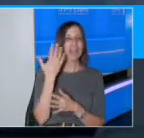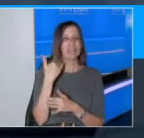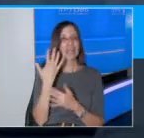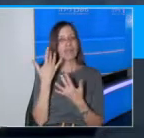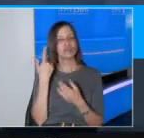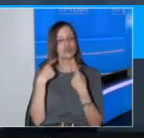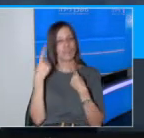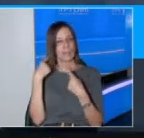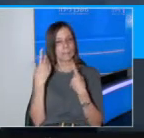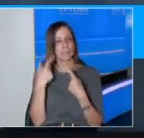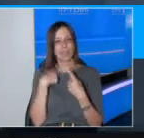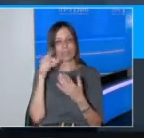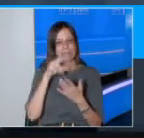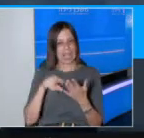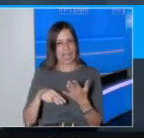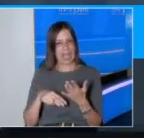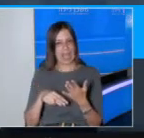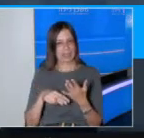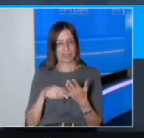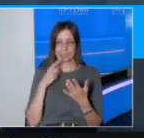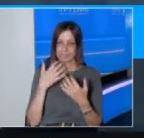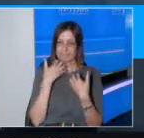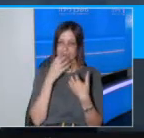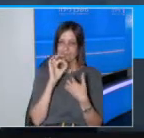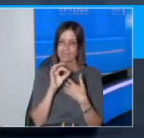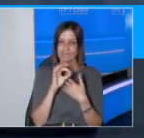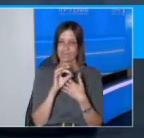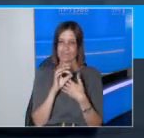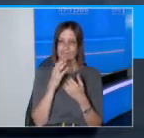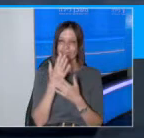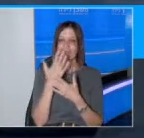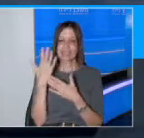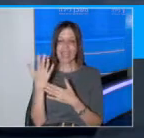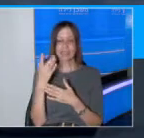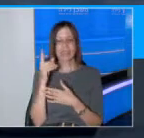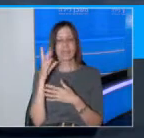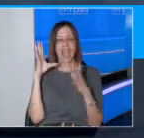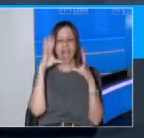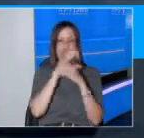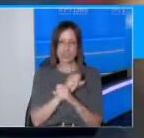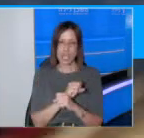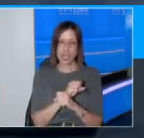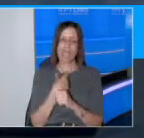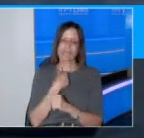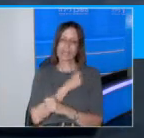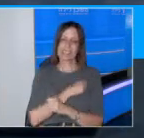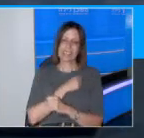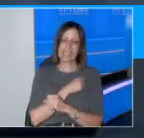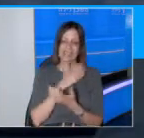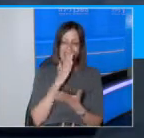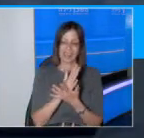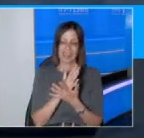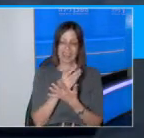שנים, כשקראתי את הביוגרפיה שלה, את יד בחשיכה. ולצערי, כשכבר